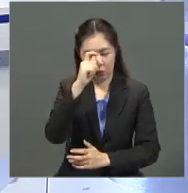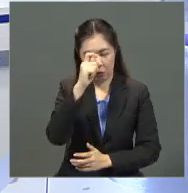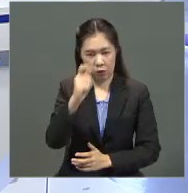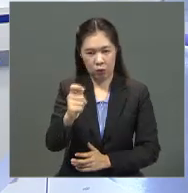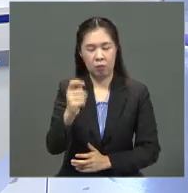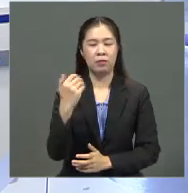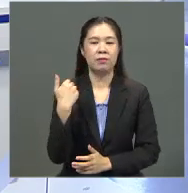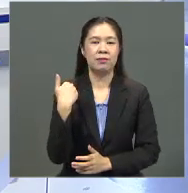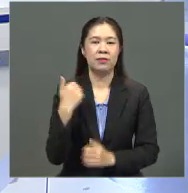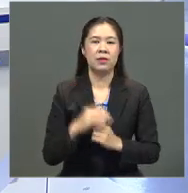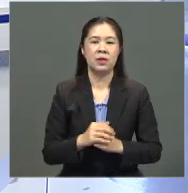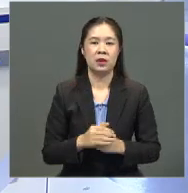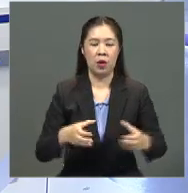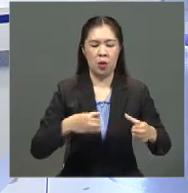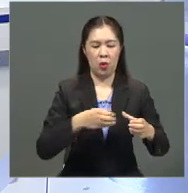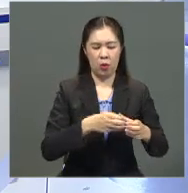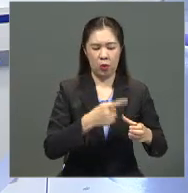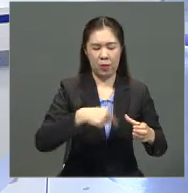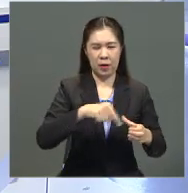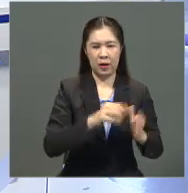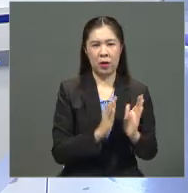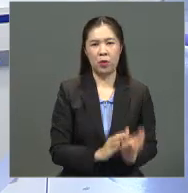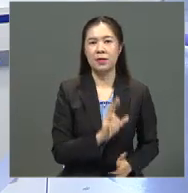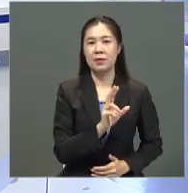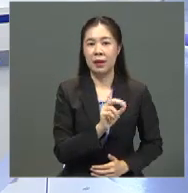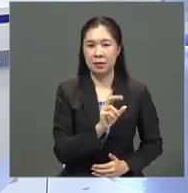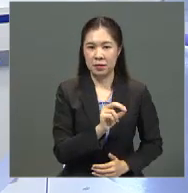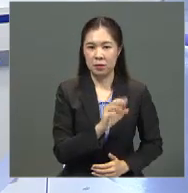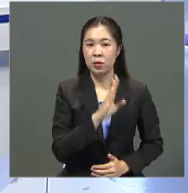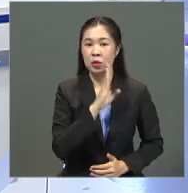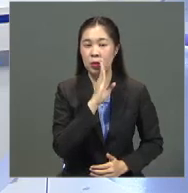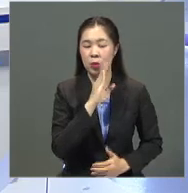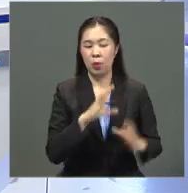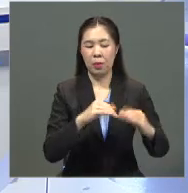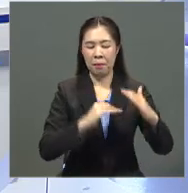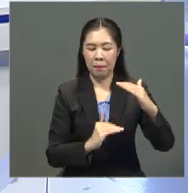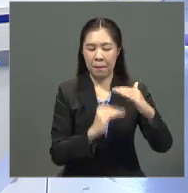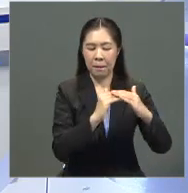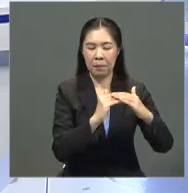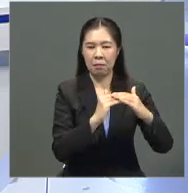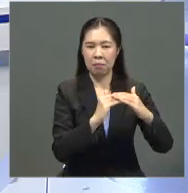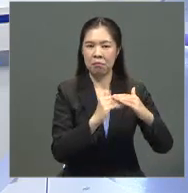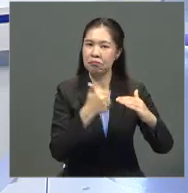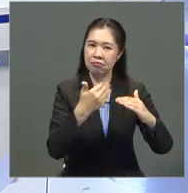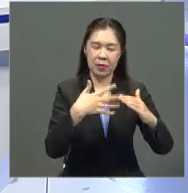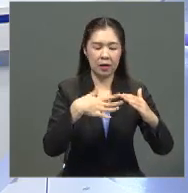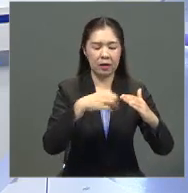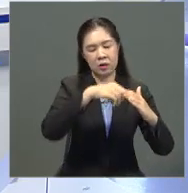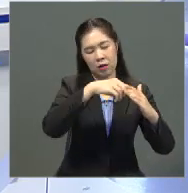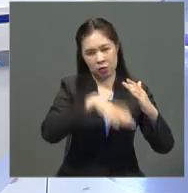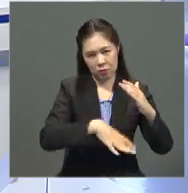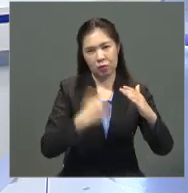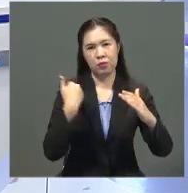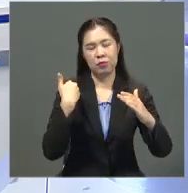ร่างของอยู่ไกลเนี่ยเขามีอยู่แค่ประมาณ 30กว่าเสียงเรื่องเนี้ยตีถ้าเกิดเสียงไม่ถึงก็อาจจะตกไปใช่ดังนั้นนะคะก็ไม่ได้หมายความว่า